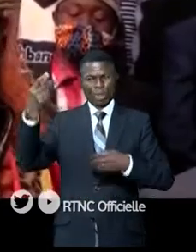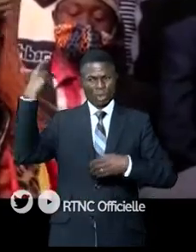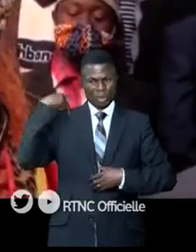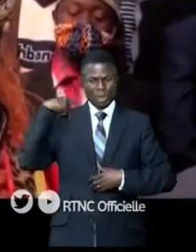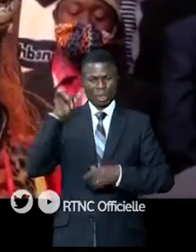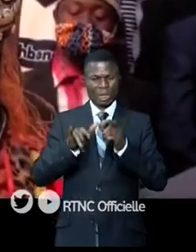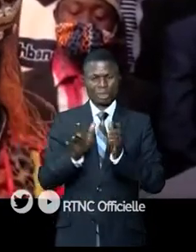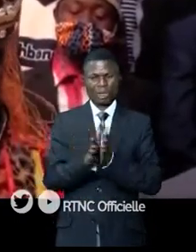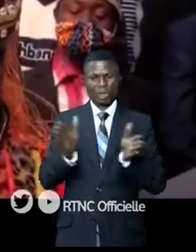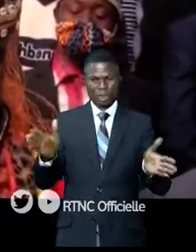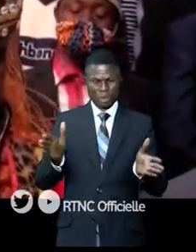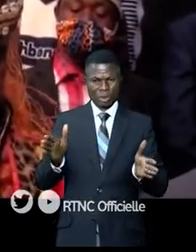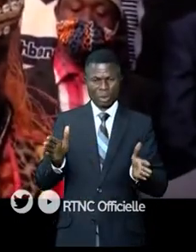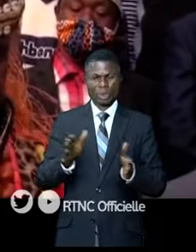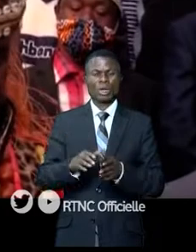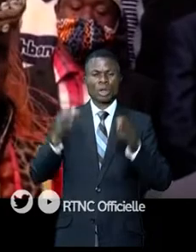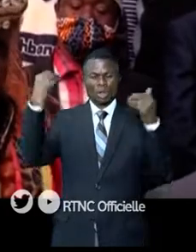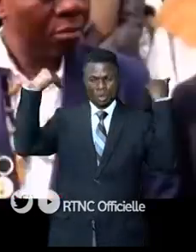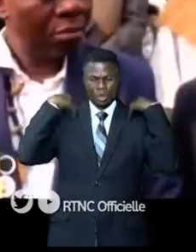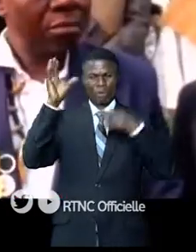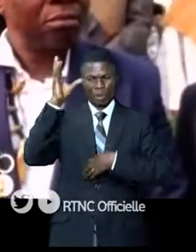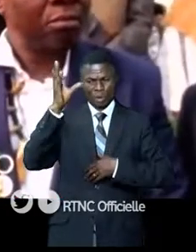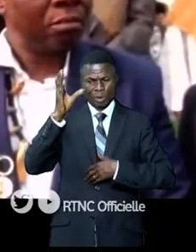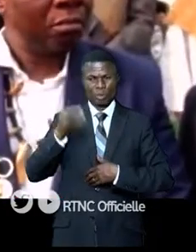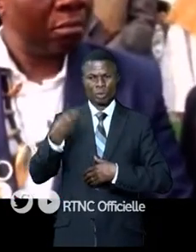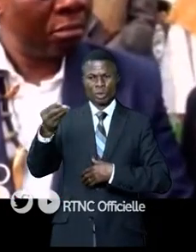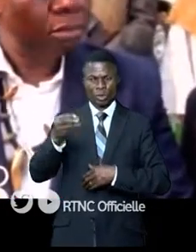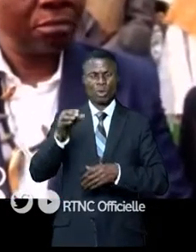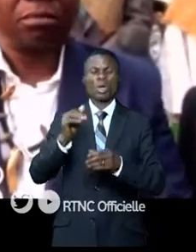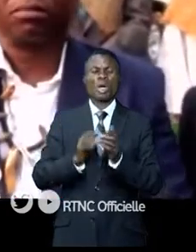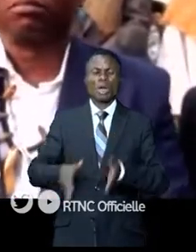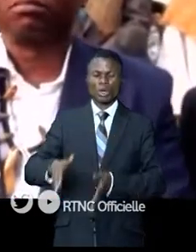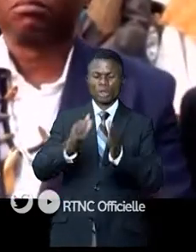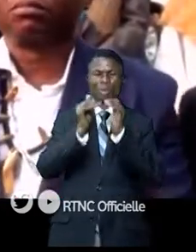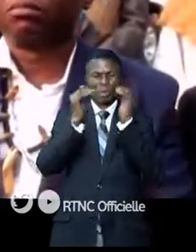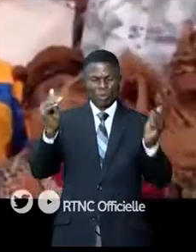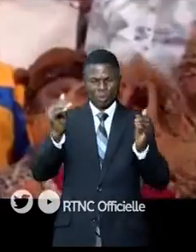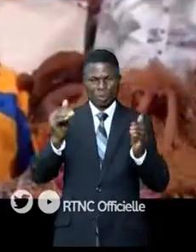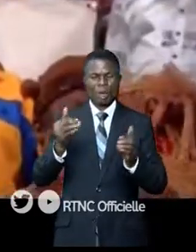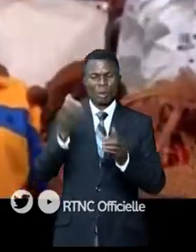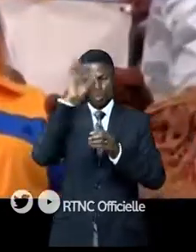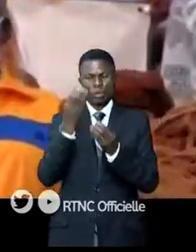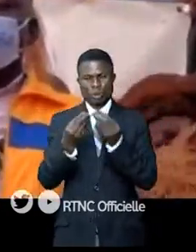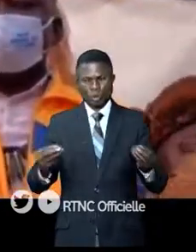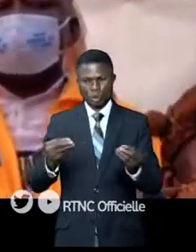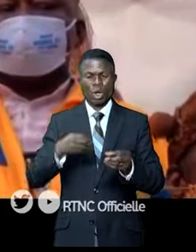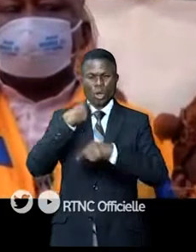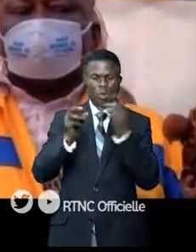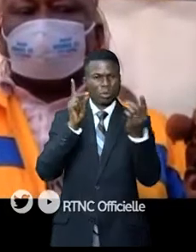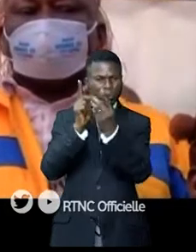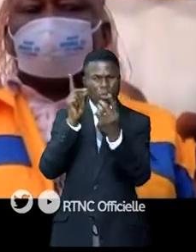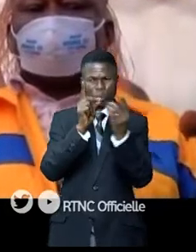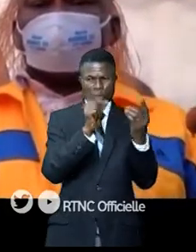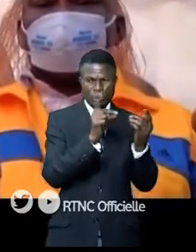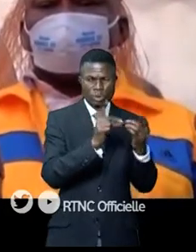secrétaire national de l'Alliance des autorités traditionnelles qui privilégie les voies pacifiques dans la résolution des crises. Le lancement des consultations telles